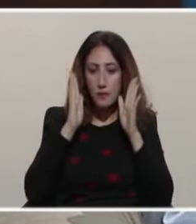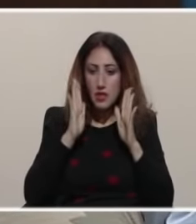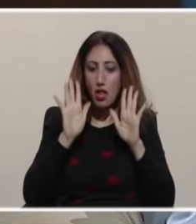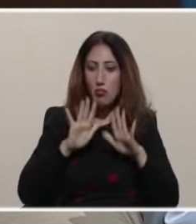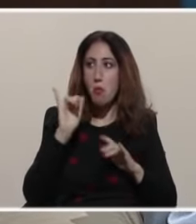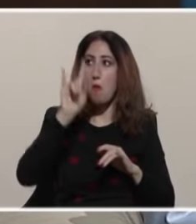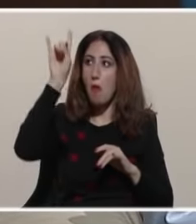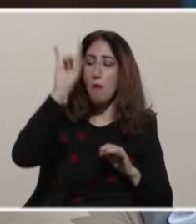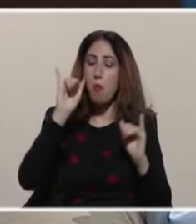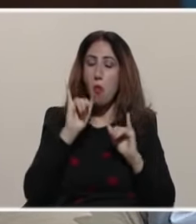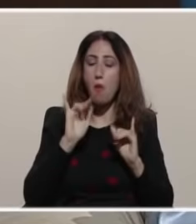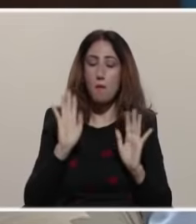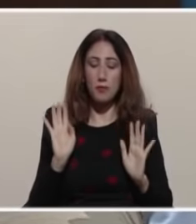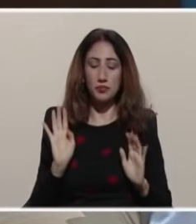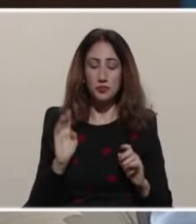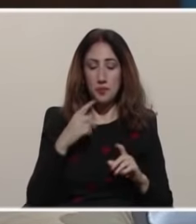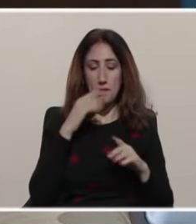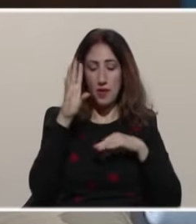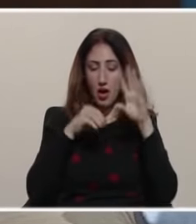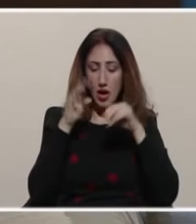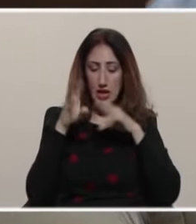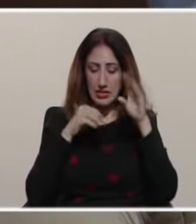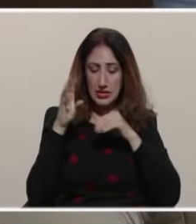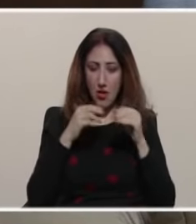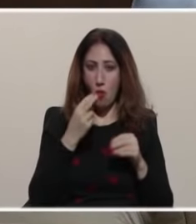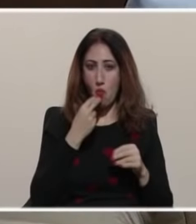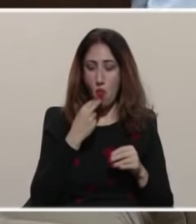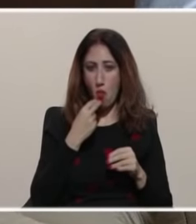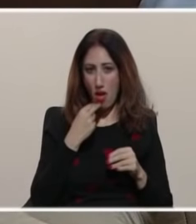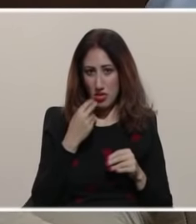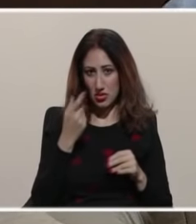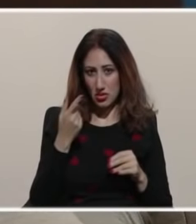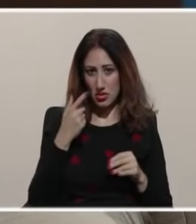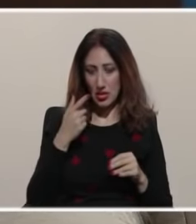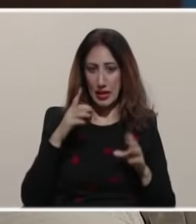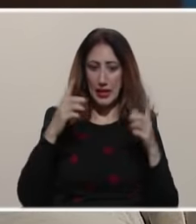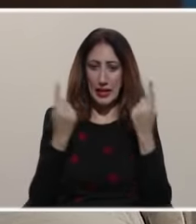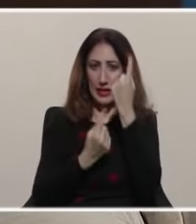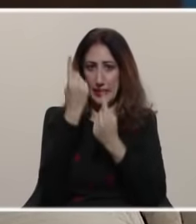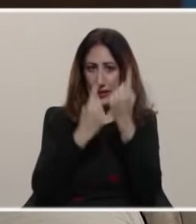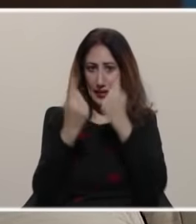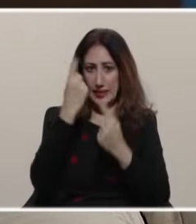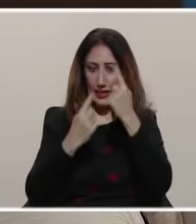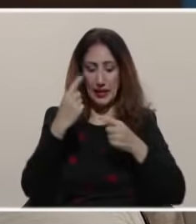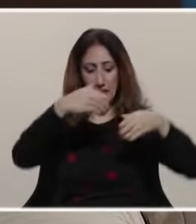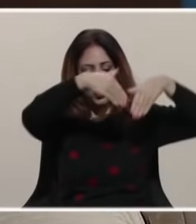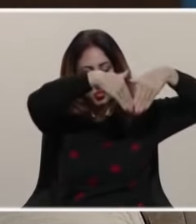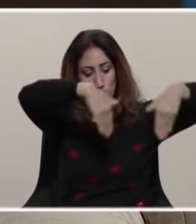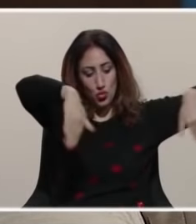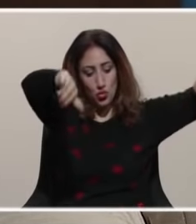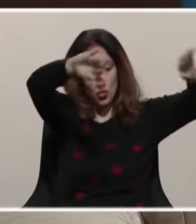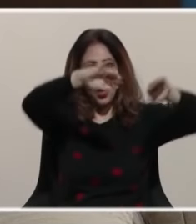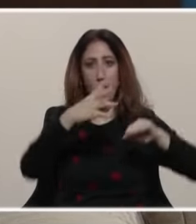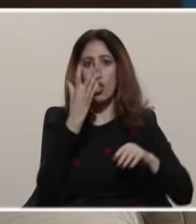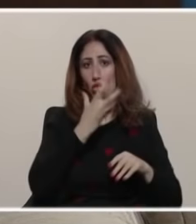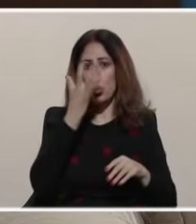فاكر حضرتك قصة الشاب؟ قصة جميلة قوي. الشاب اللي ماشي جنب سور جنينة ولقي تفاحة، من جوعه